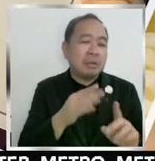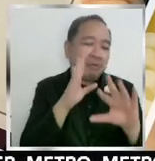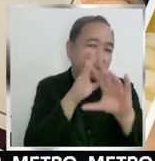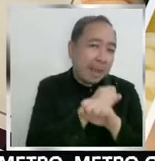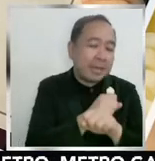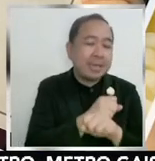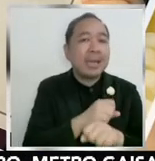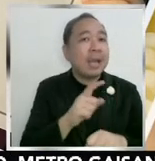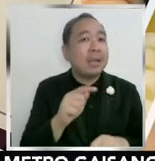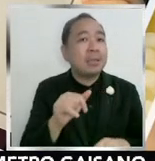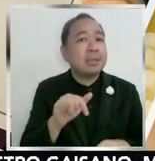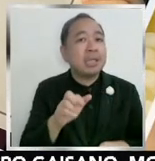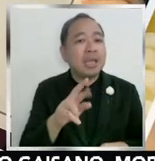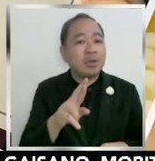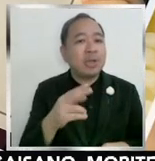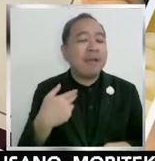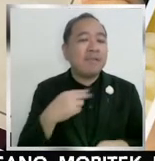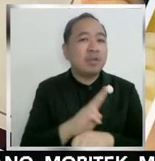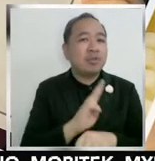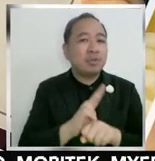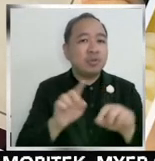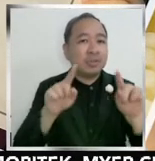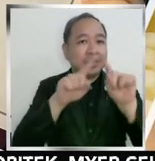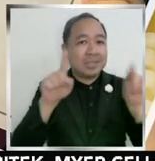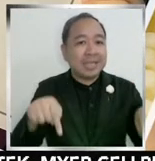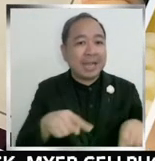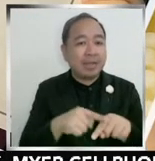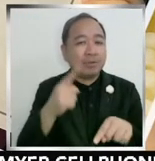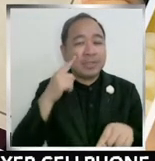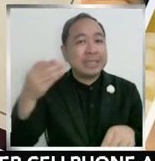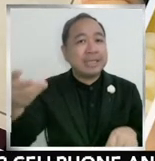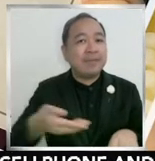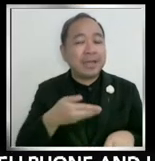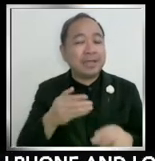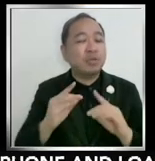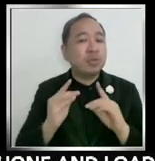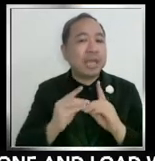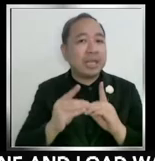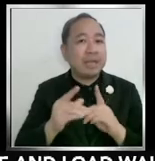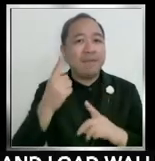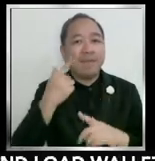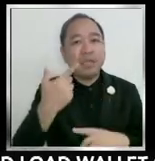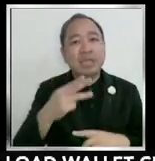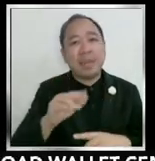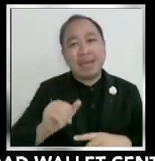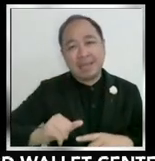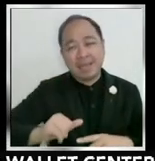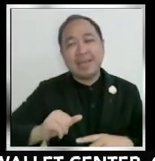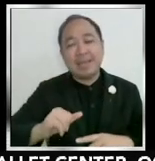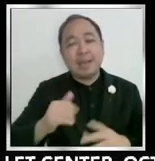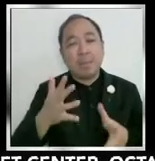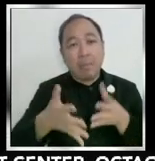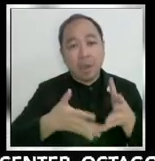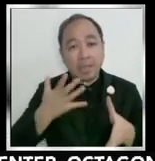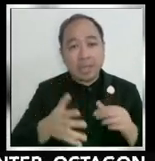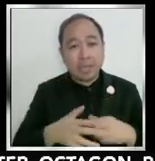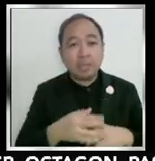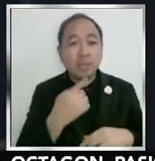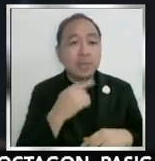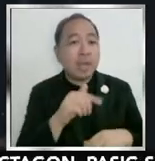sa placards ang pag-aya sa kanya na maging date sa GMA Gala. At ang sagot dyan ni Ashley,